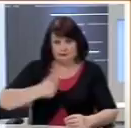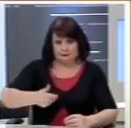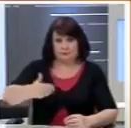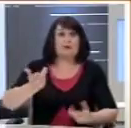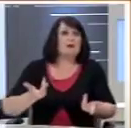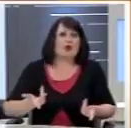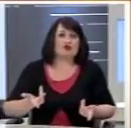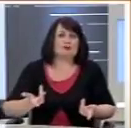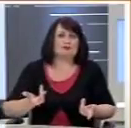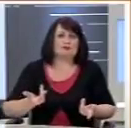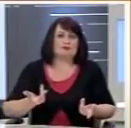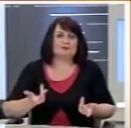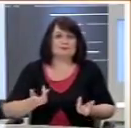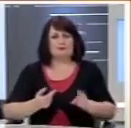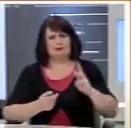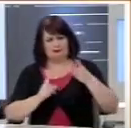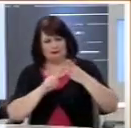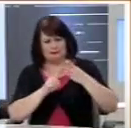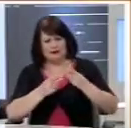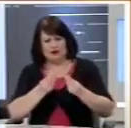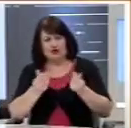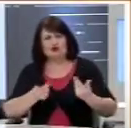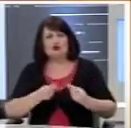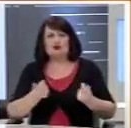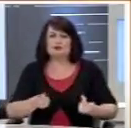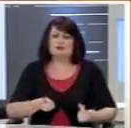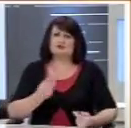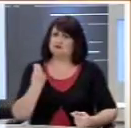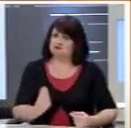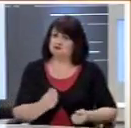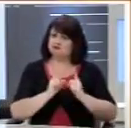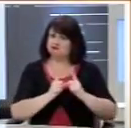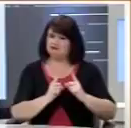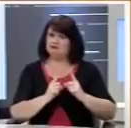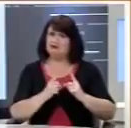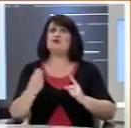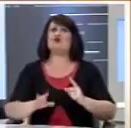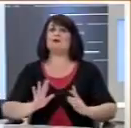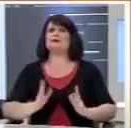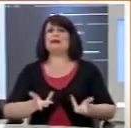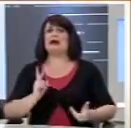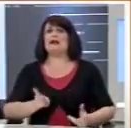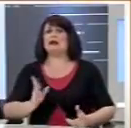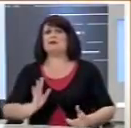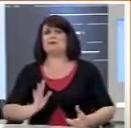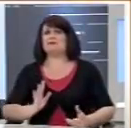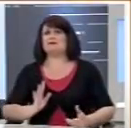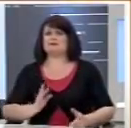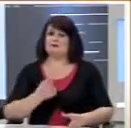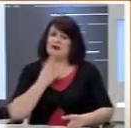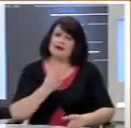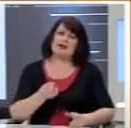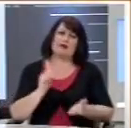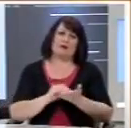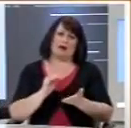ανοίγει. Αυτός είναι ο τρίτος τρόπος να μπορείς να πεις είναι καλή η συμφωνία ή δεν είναι κακή η συμφωνία. Δεν θα μπω